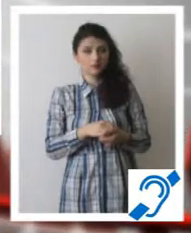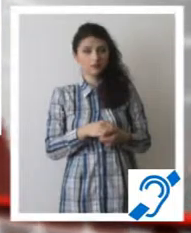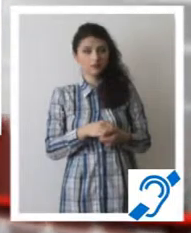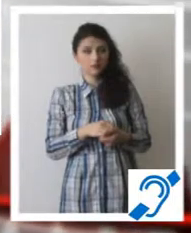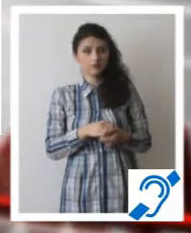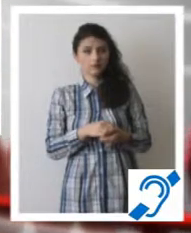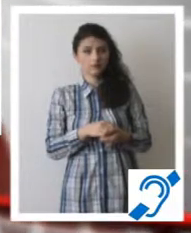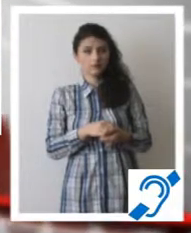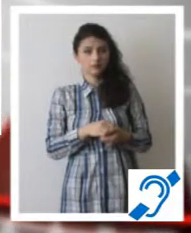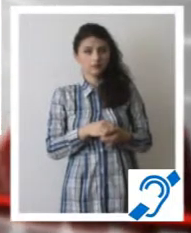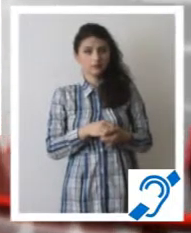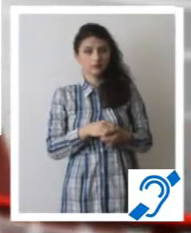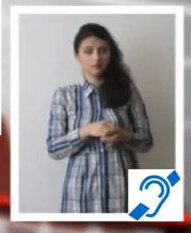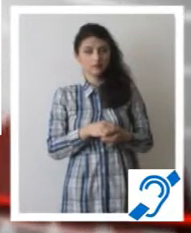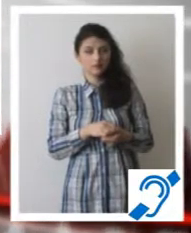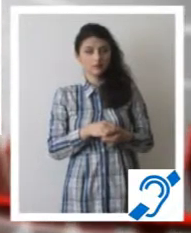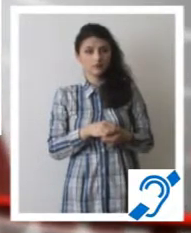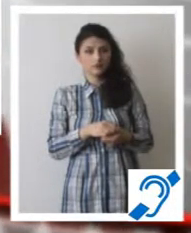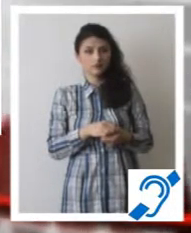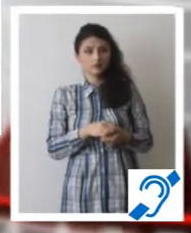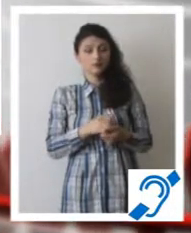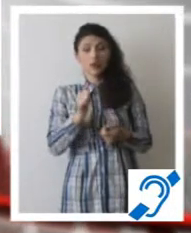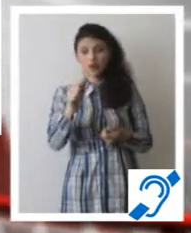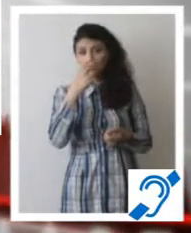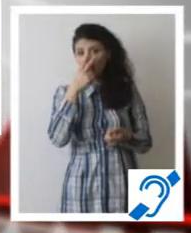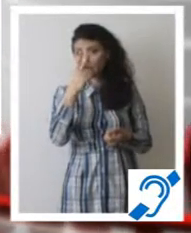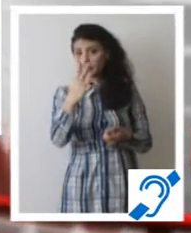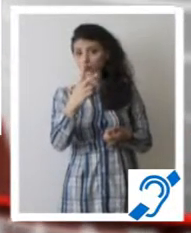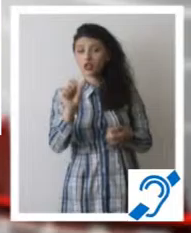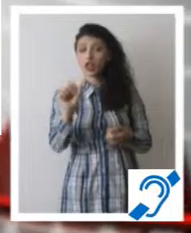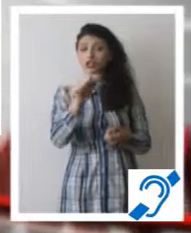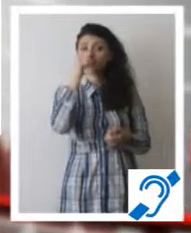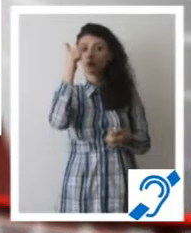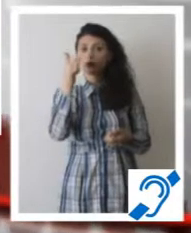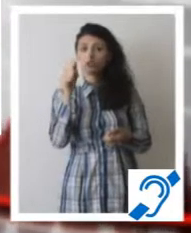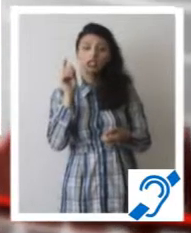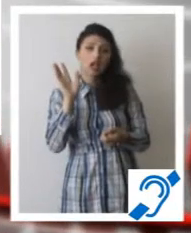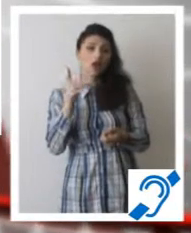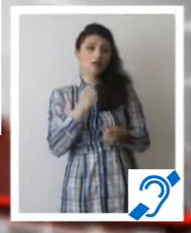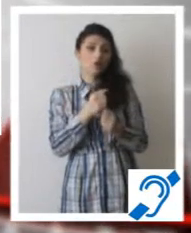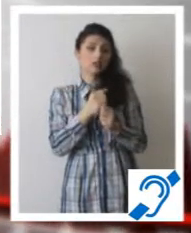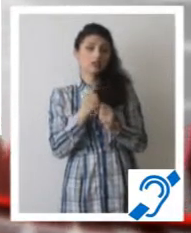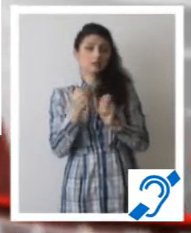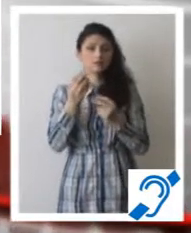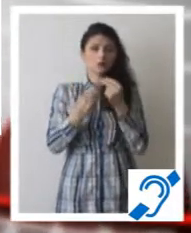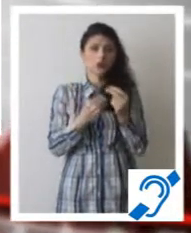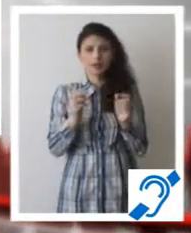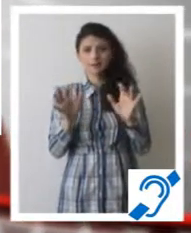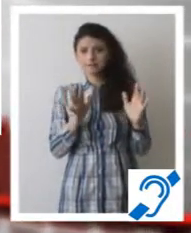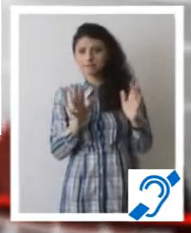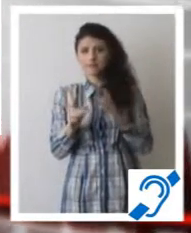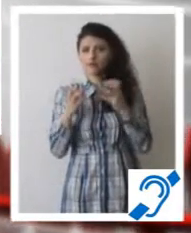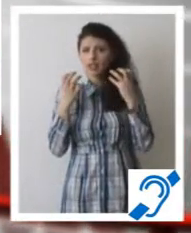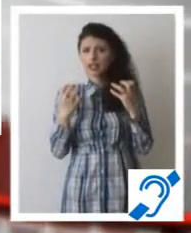Într-adevăr, meciul, ați văzut și dumneavoastră, la început a fost că am fost cap la cap, s-a jucat, a